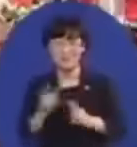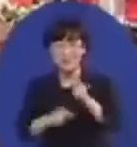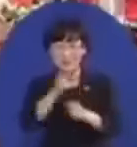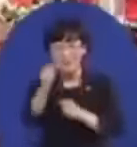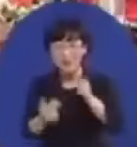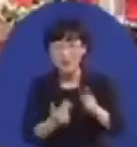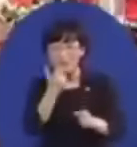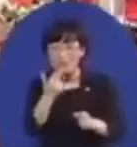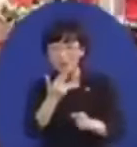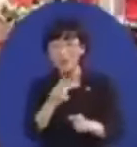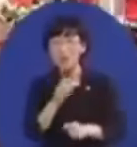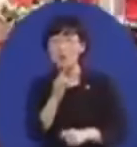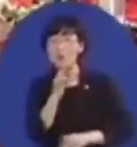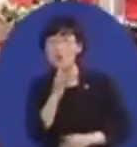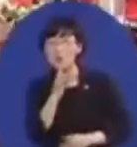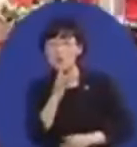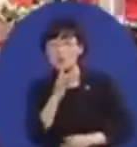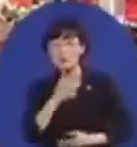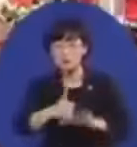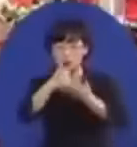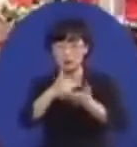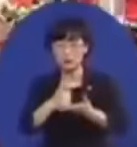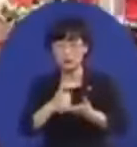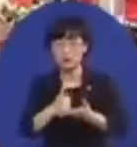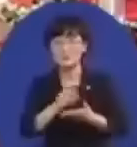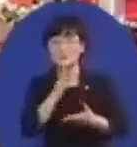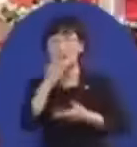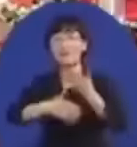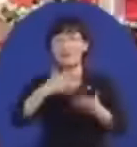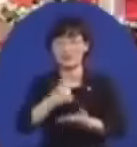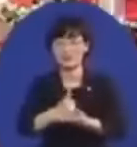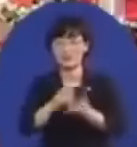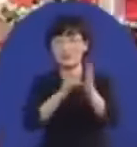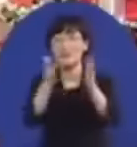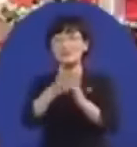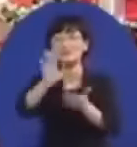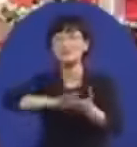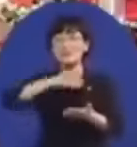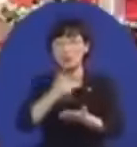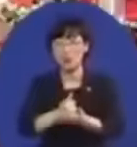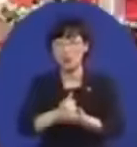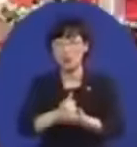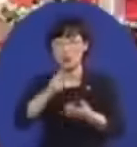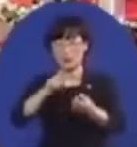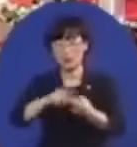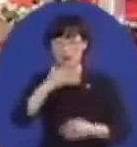영생은 곧 유일하신 참 하나님과 그가 보내신 자 예수 그리스도를 아는 것이니라.